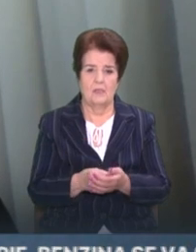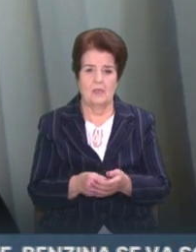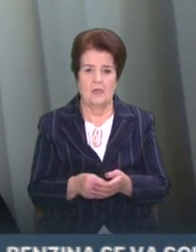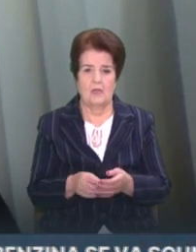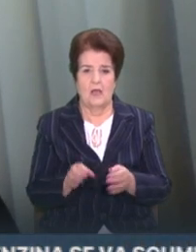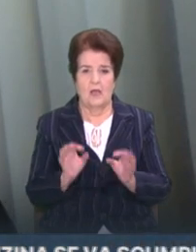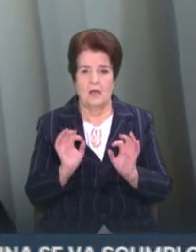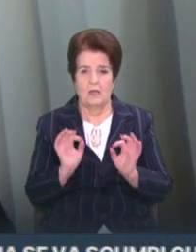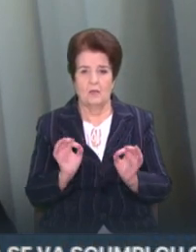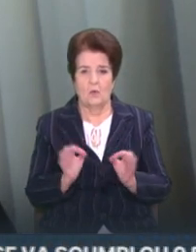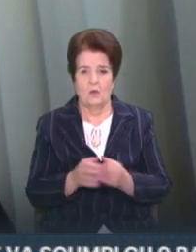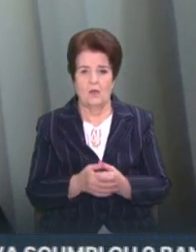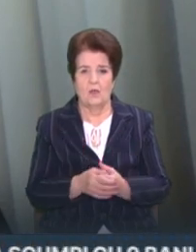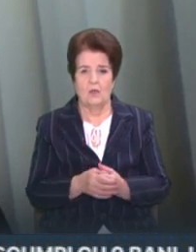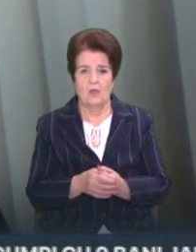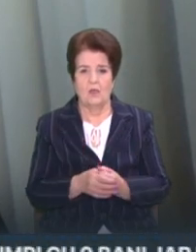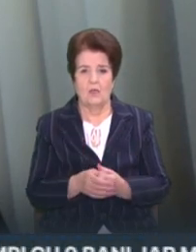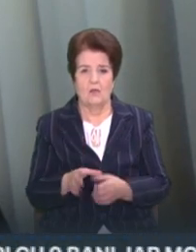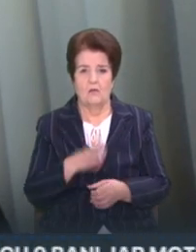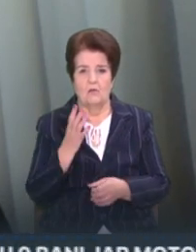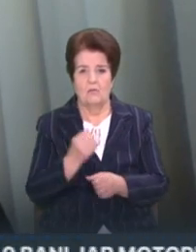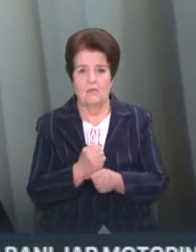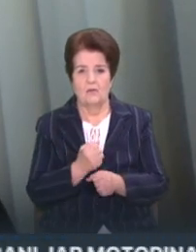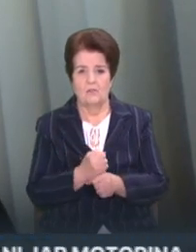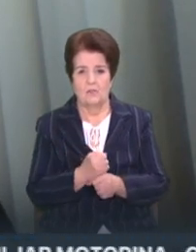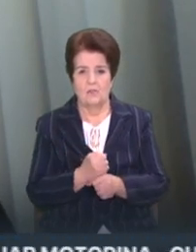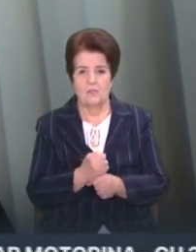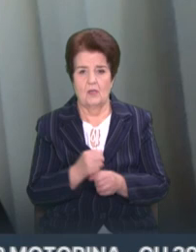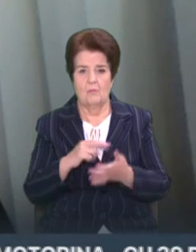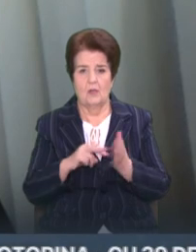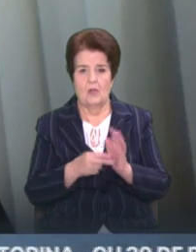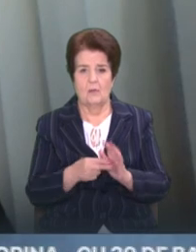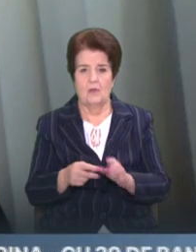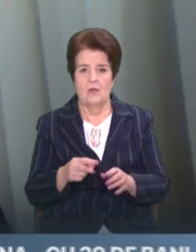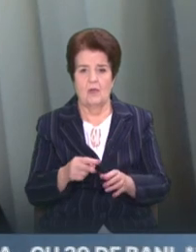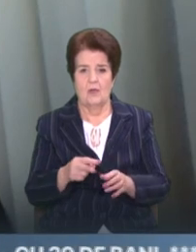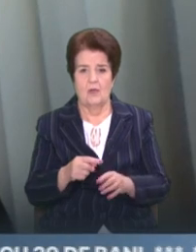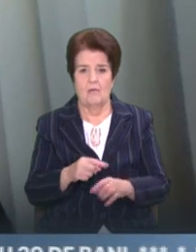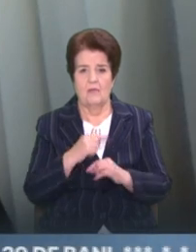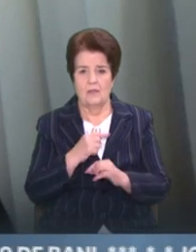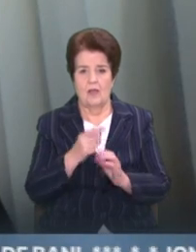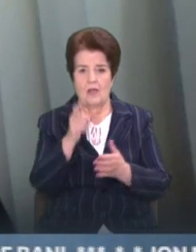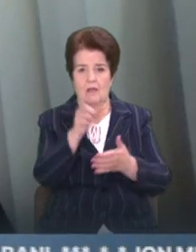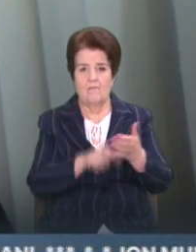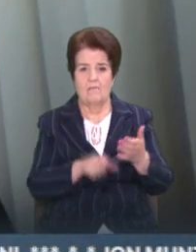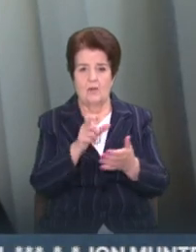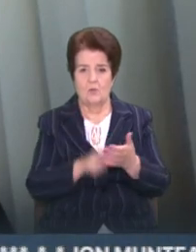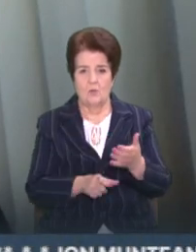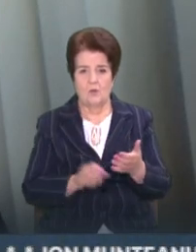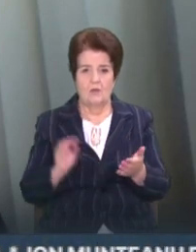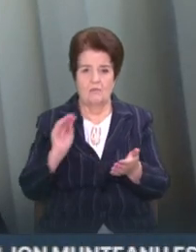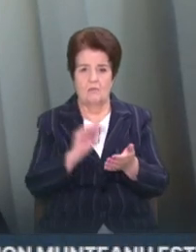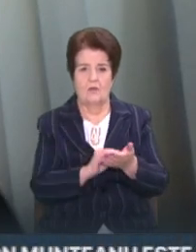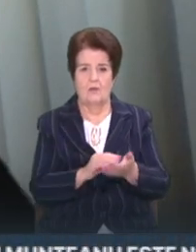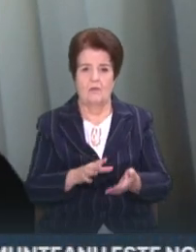observat și am văzut că a fost lansat, de fapt, un program național de compensare în factură, un program care urmează să